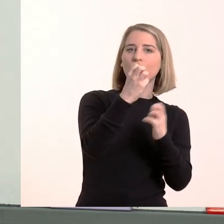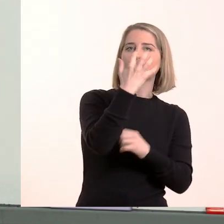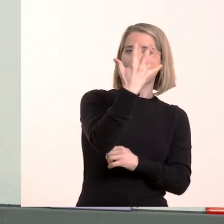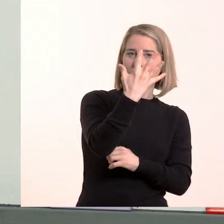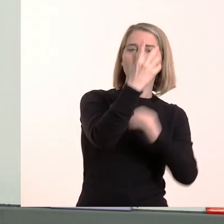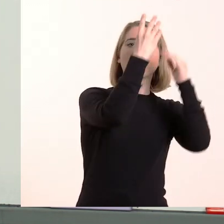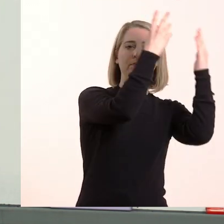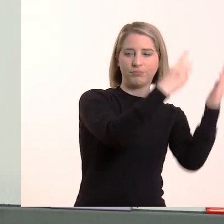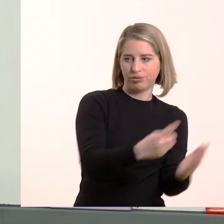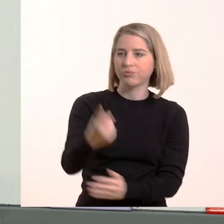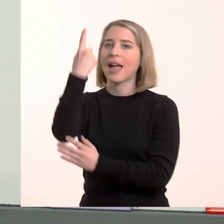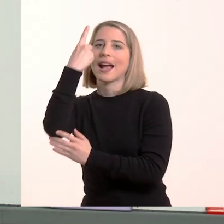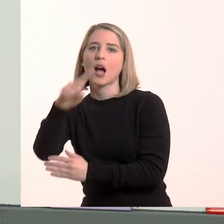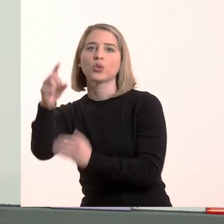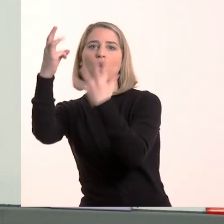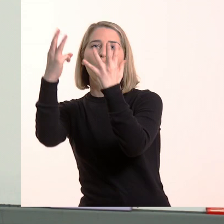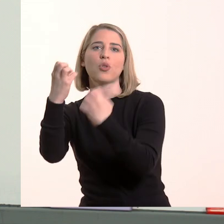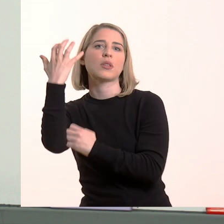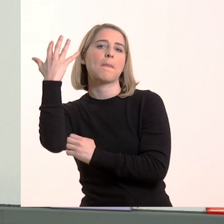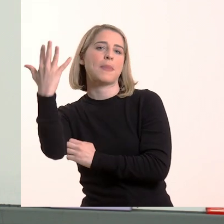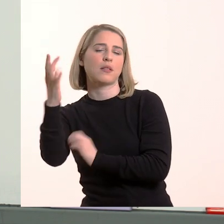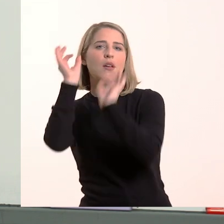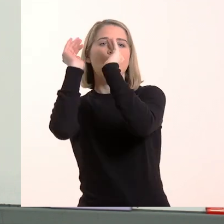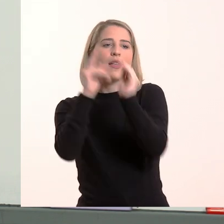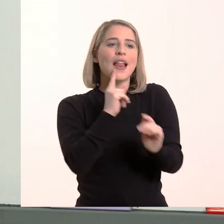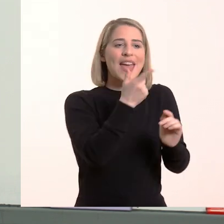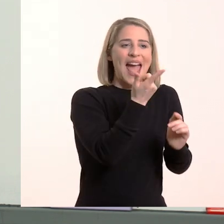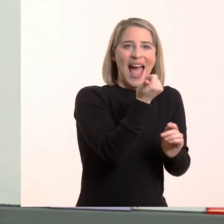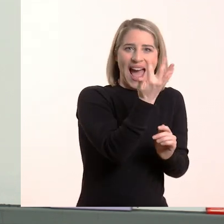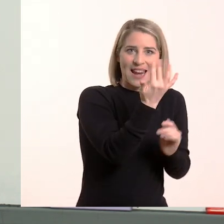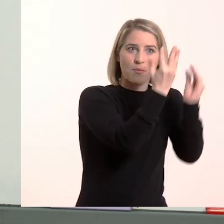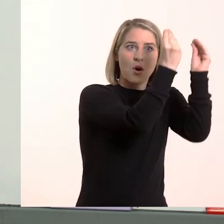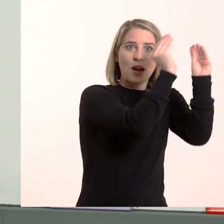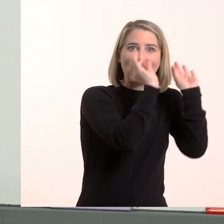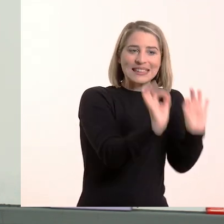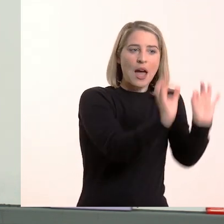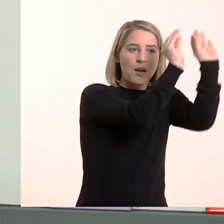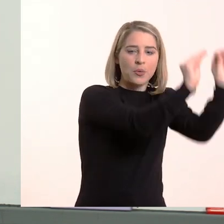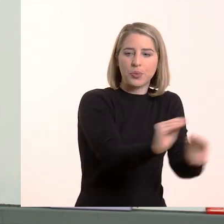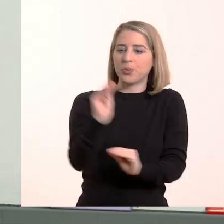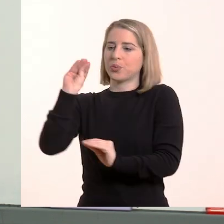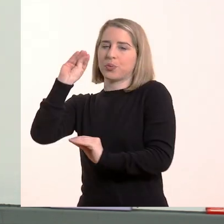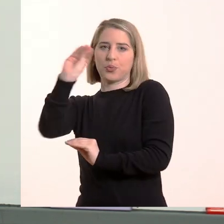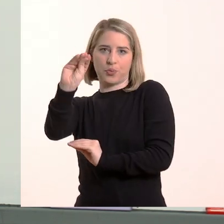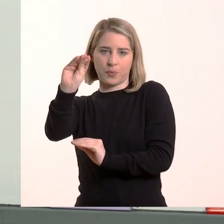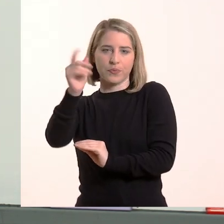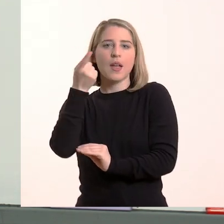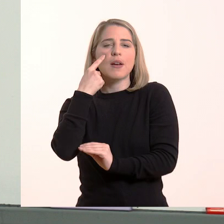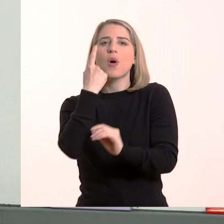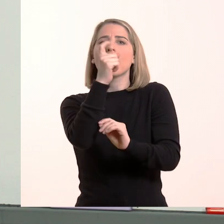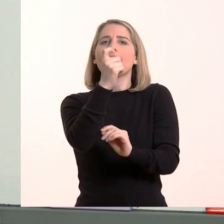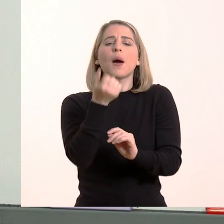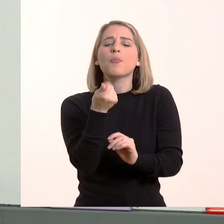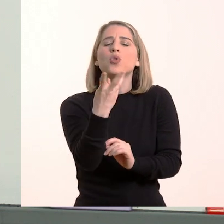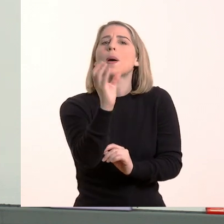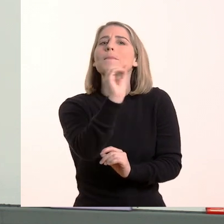185. Γράφουμε δηλαδή τον αριθμό όπως είναι και κοιτάμε πόσα μηδενικά έχει το 10, 1, το σημειώνω.